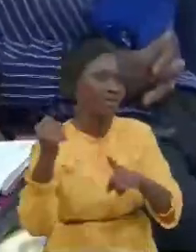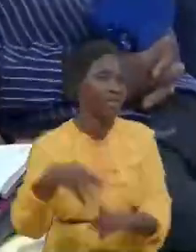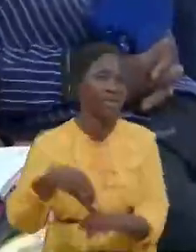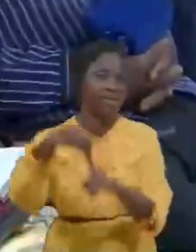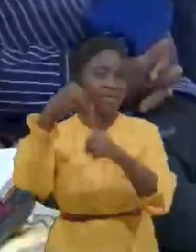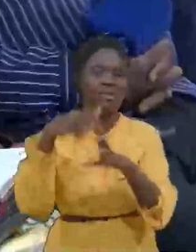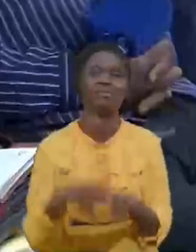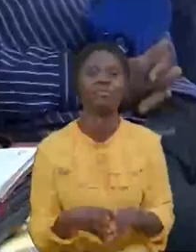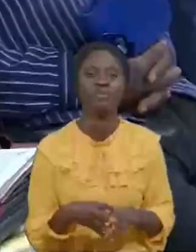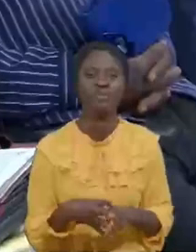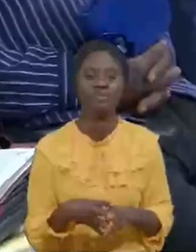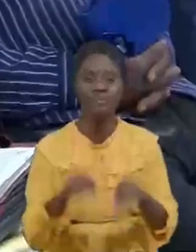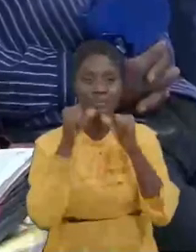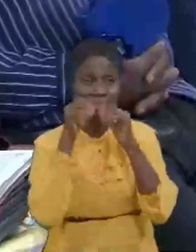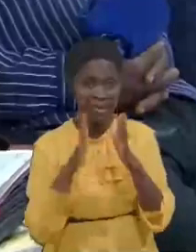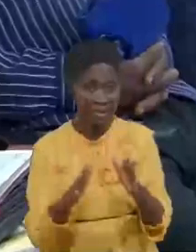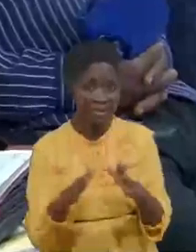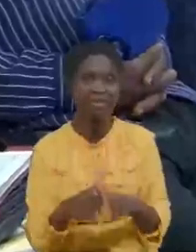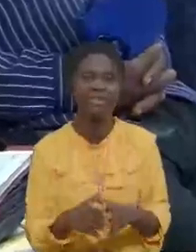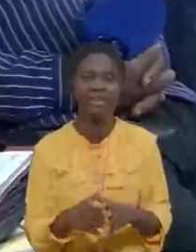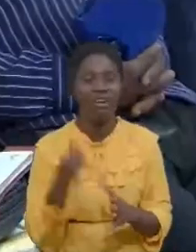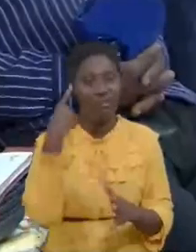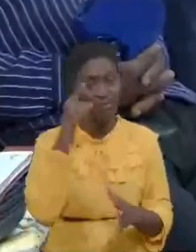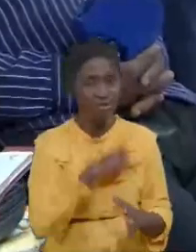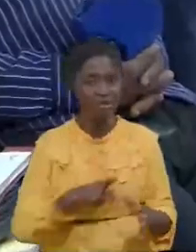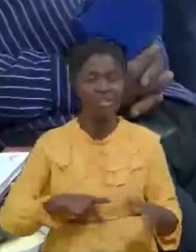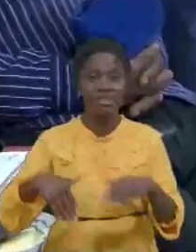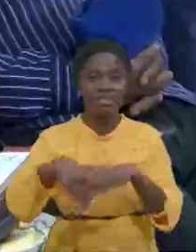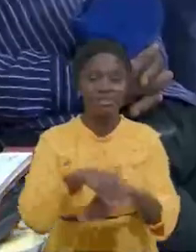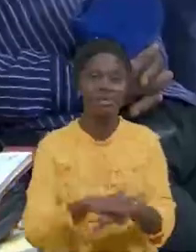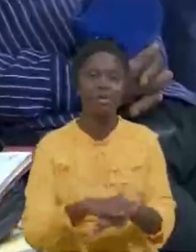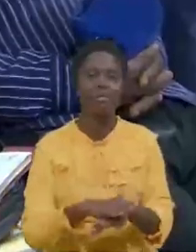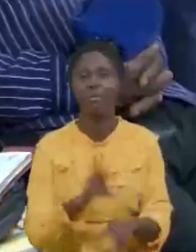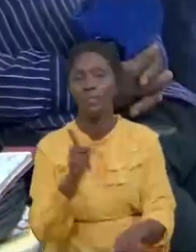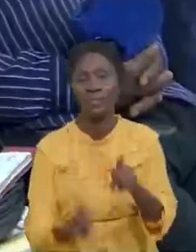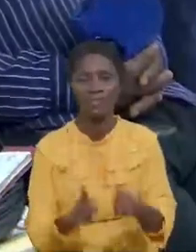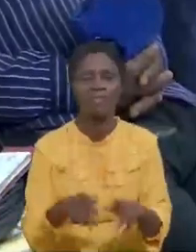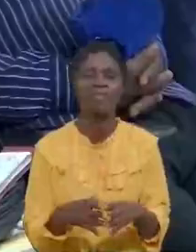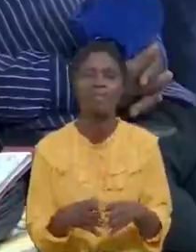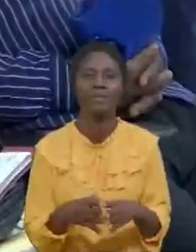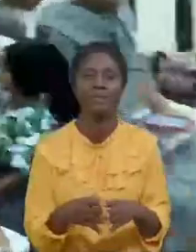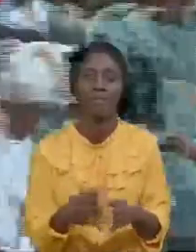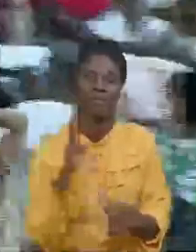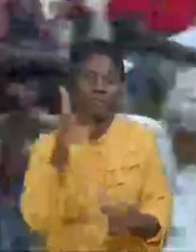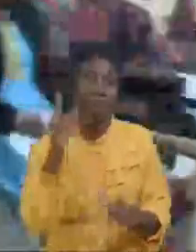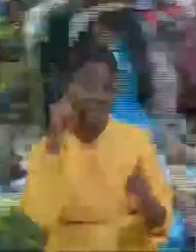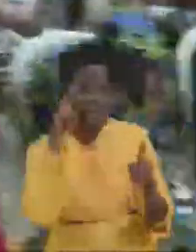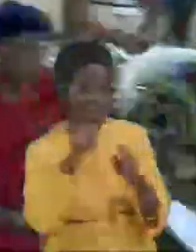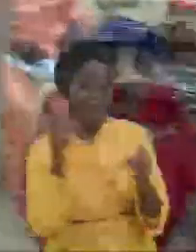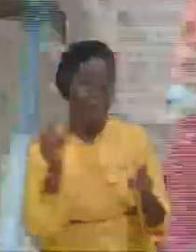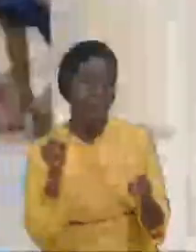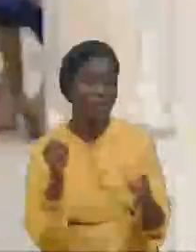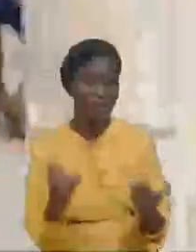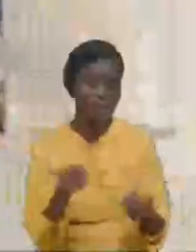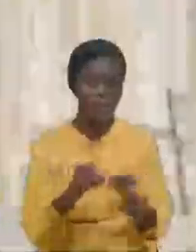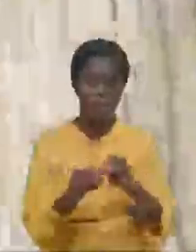Les bénédictions extraordinaires pour les citoyens du royaume. Nous allons voir trois points.